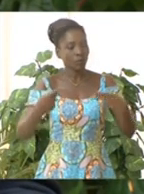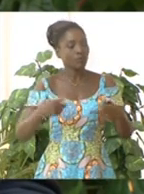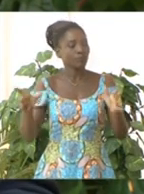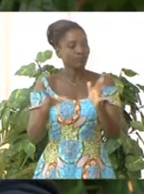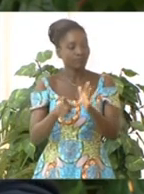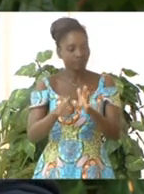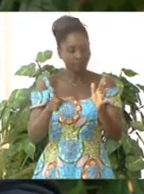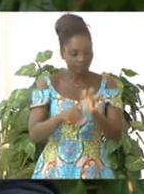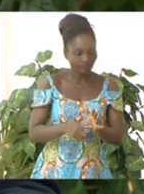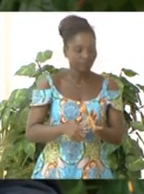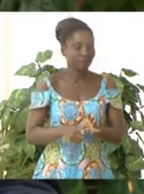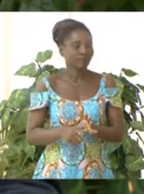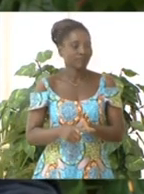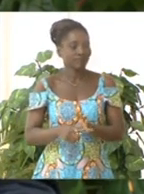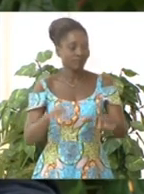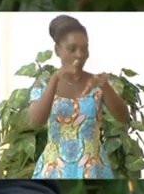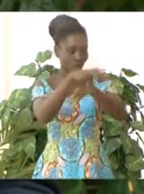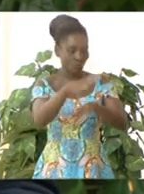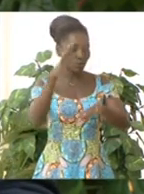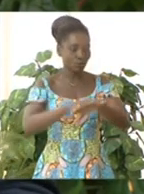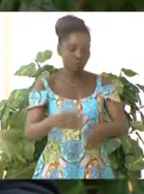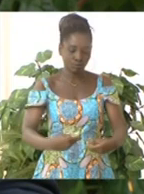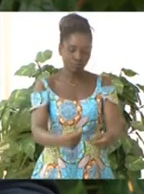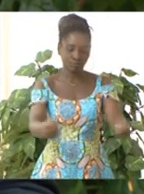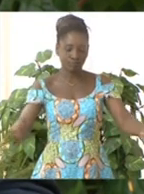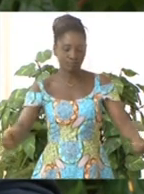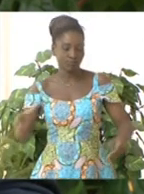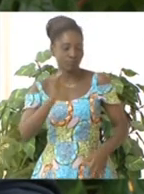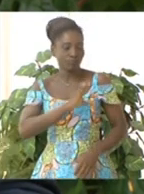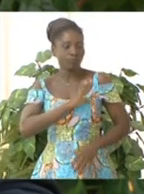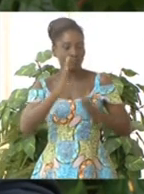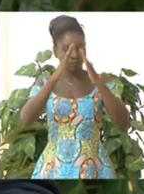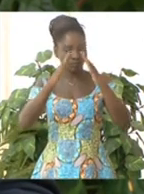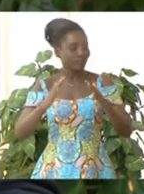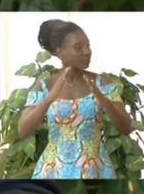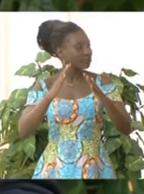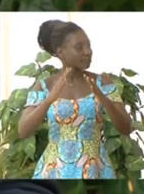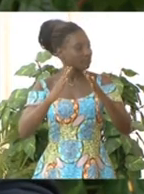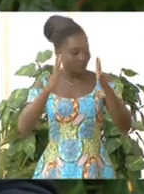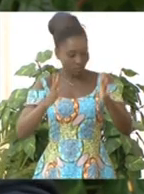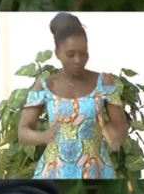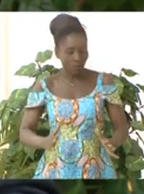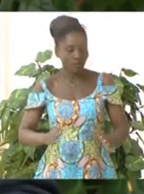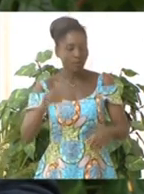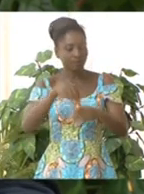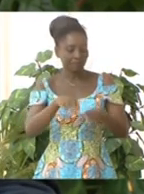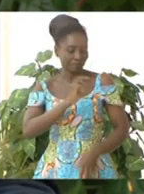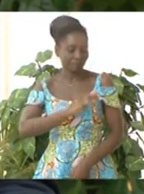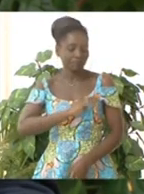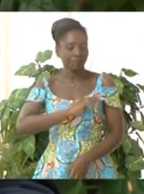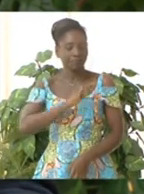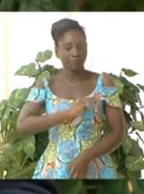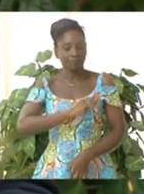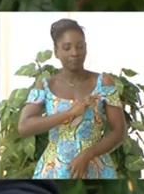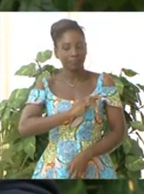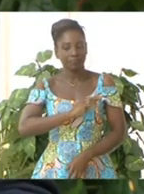composé comme suit. Les commissaires centraux de la commission électorale indépendante en mission.